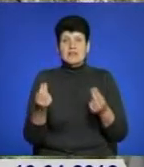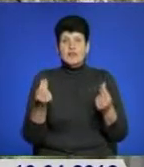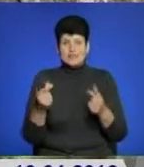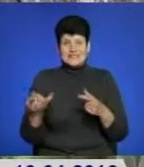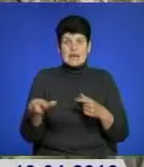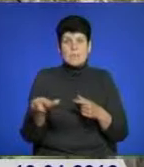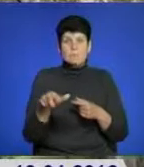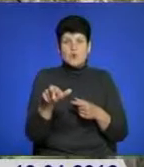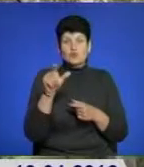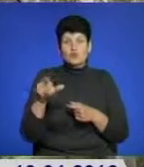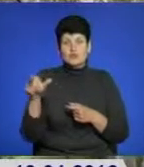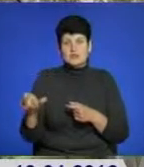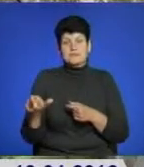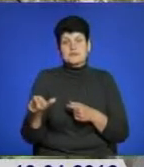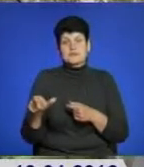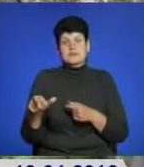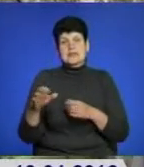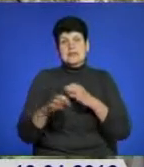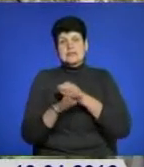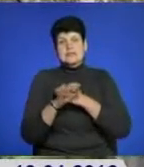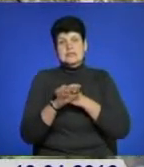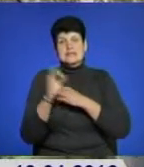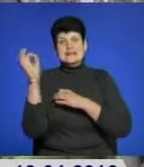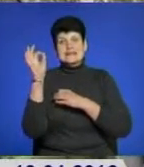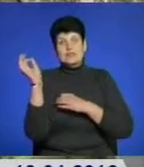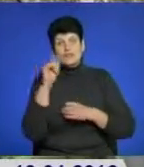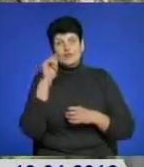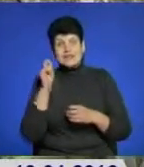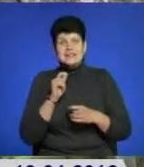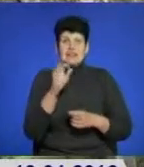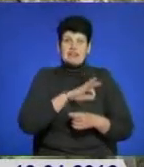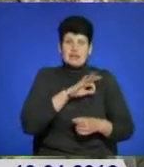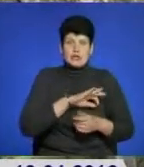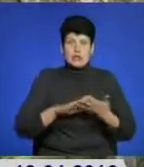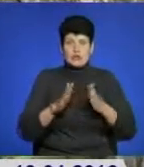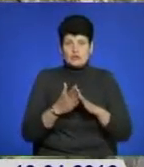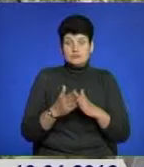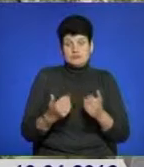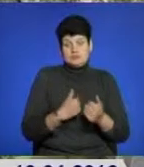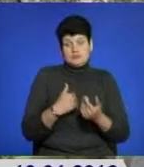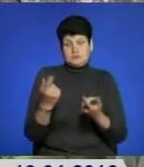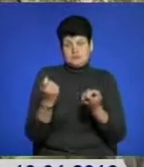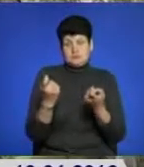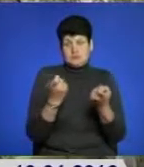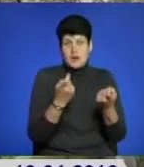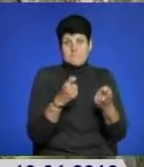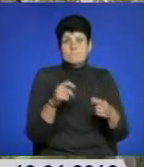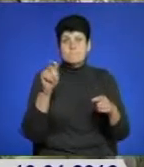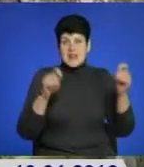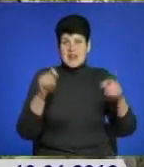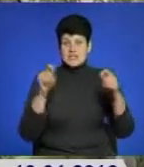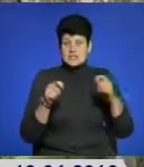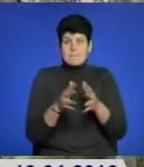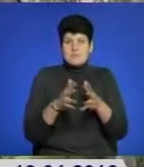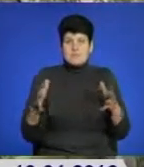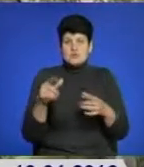проїзд людям з Лівобережжя і ряд там інших таких вигідних умов, щоб мотивувати людей приїжджати. Хочемо чим побільшу